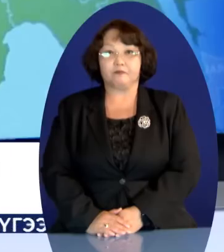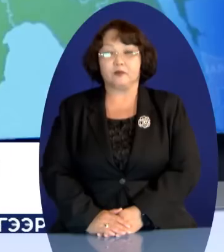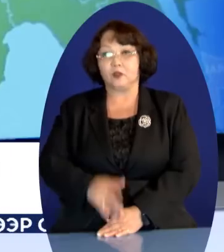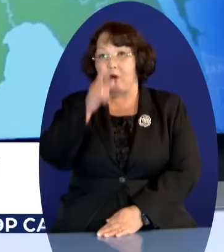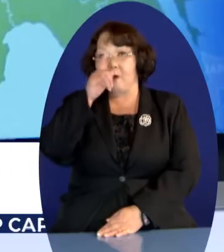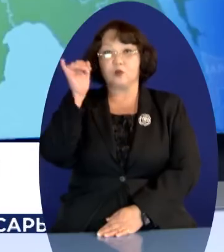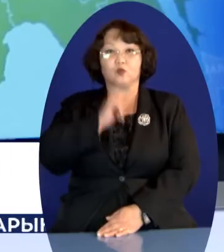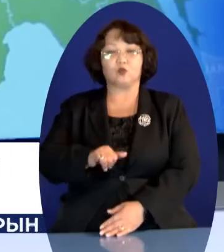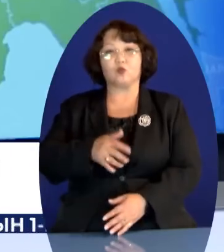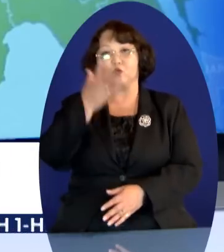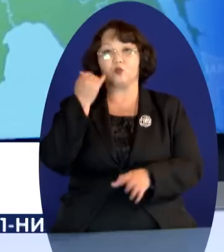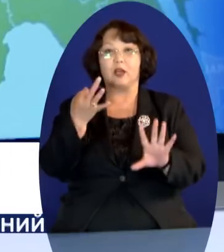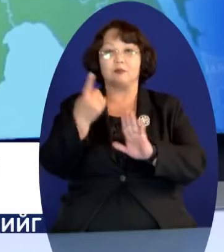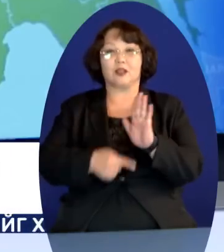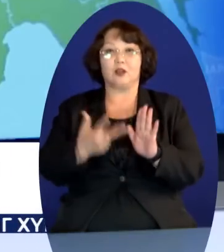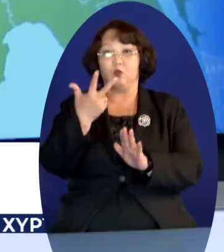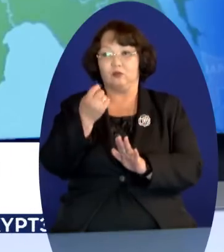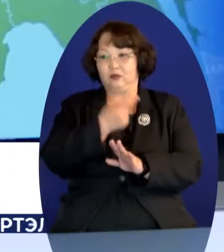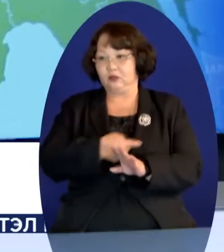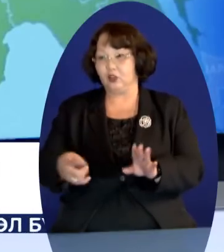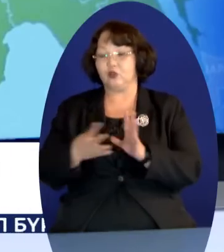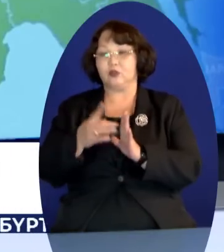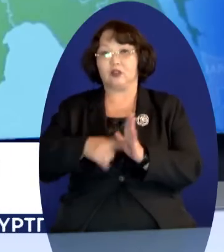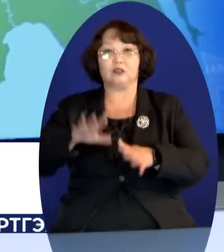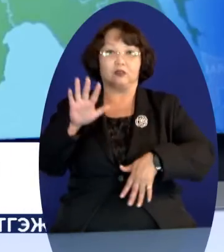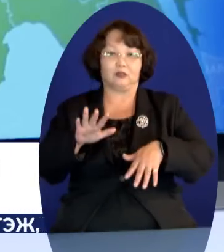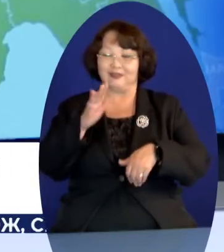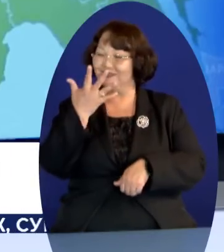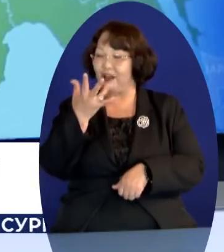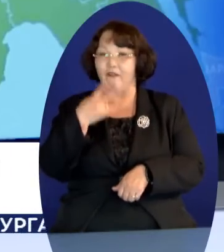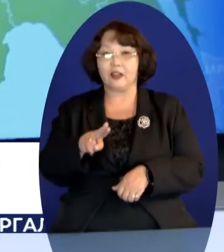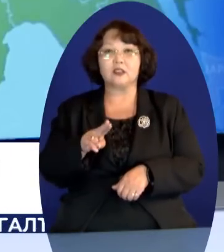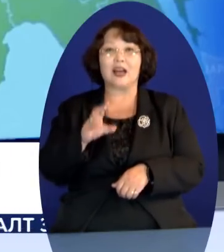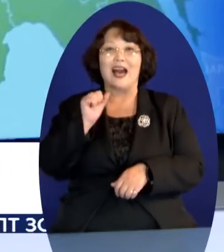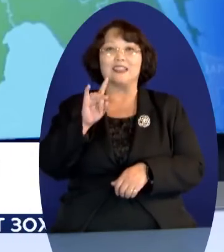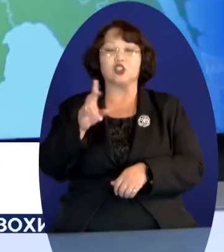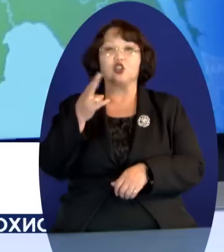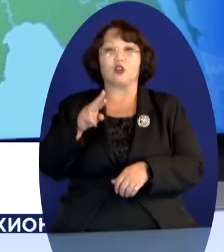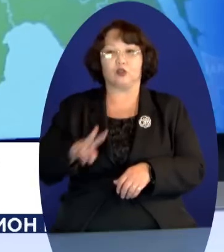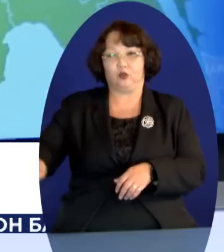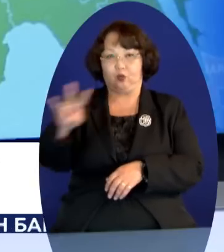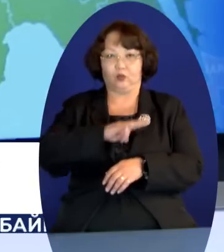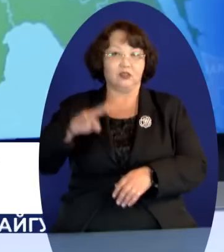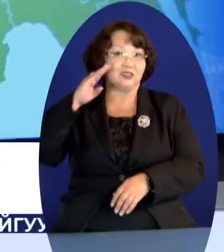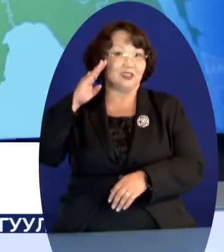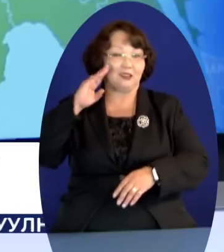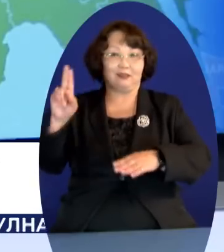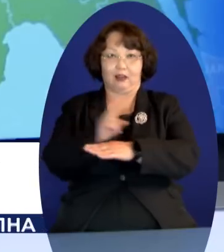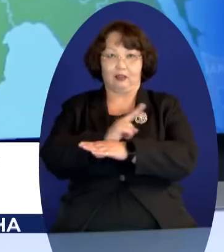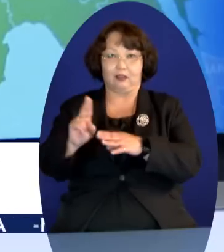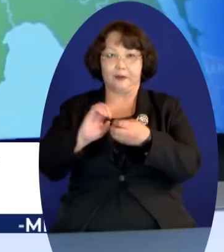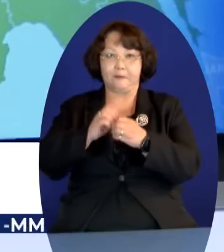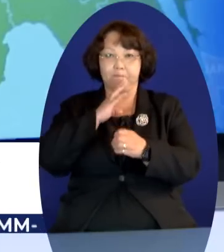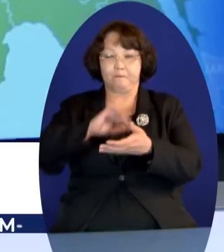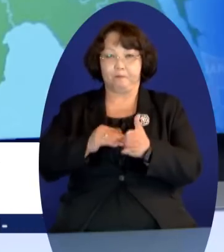Оросын холбооны улс эрэх 8-р сарын 30-аас 9-р сарын 5-ны хооронд Алс Дорондын бүс нутагт Восток стратегийн цэргийн сургалт хийхээр төлөвлөж